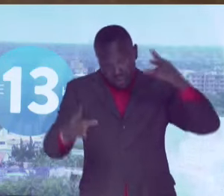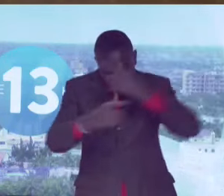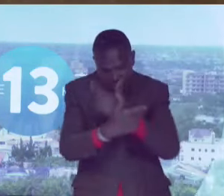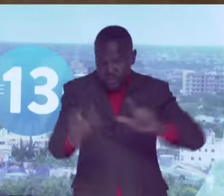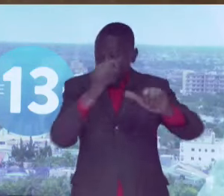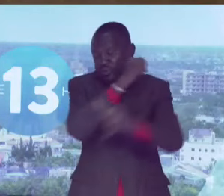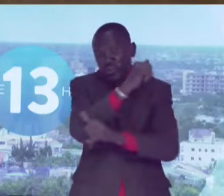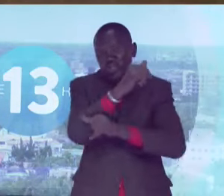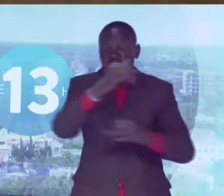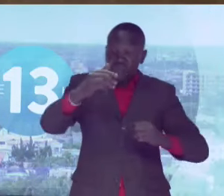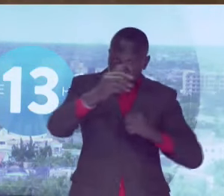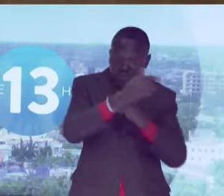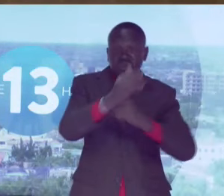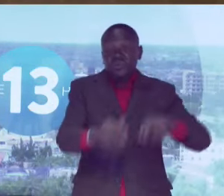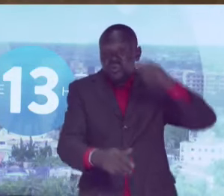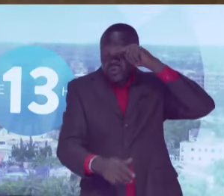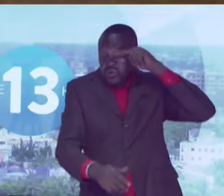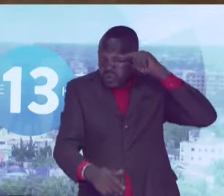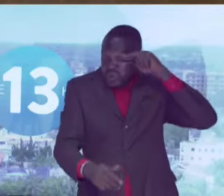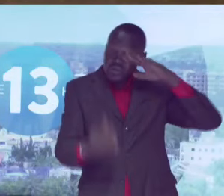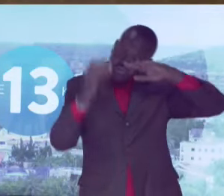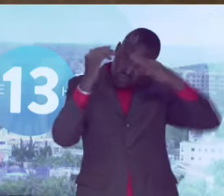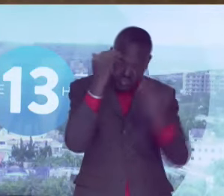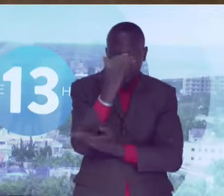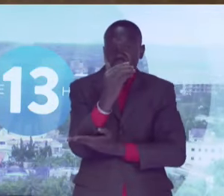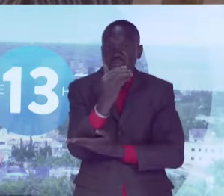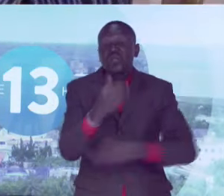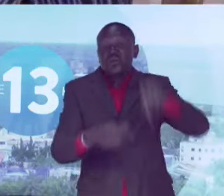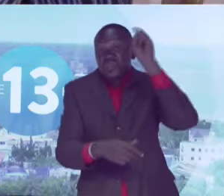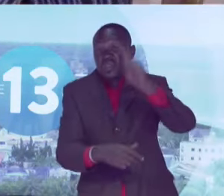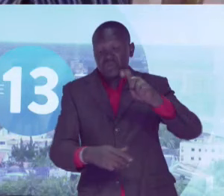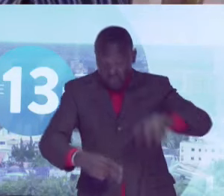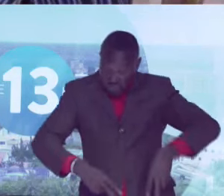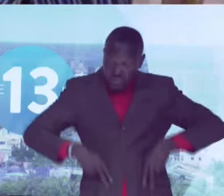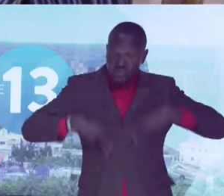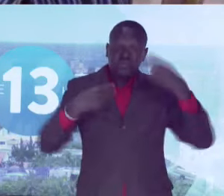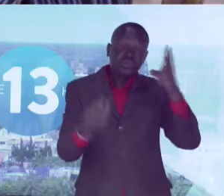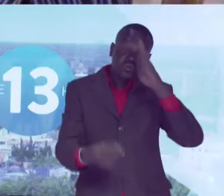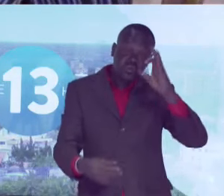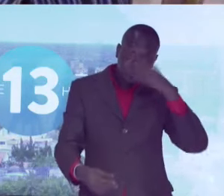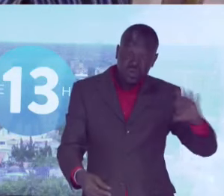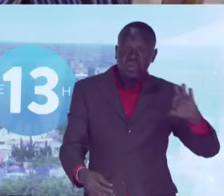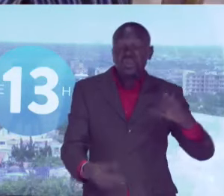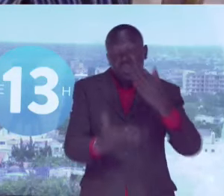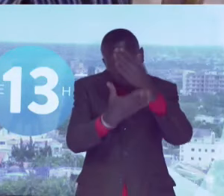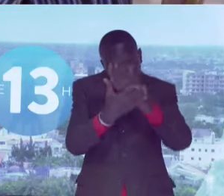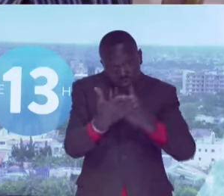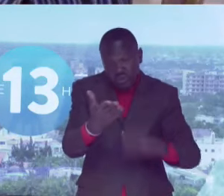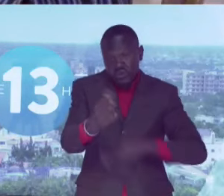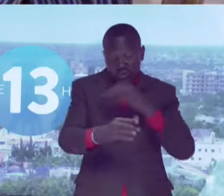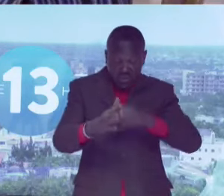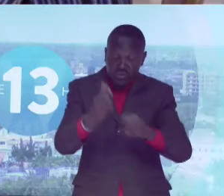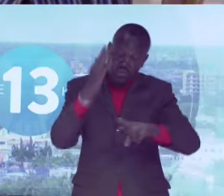sujet du soutien au Niger en cas d'agression, il s'agit d'une question de survie pour le Burkina Faso et partant pour la